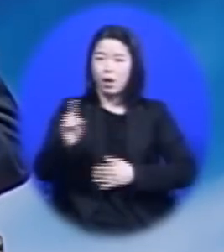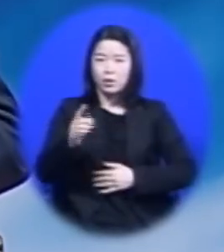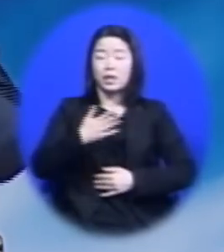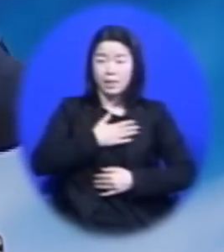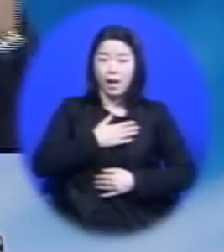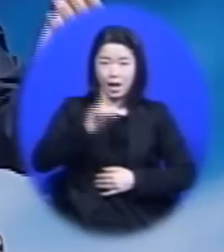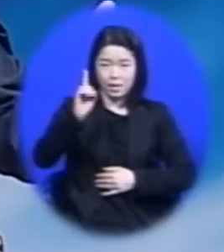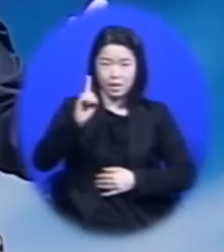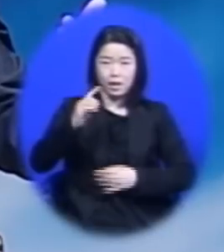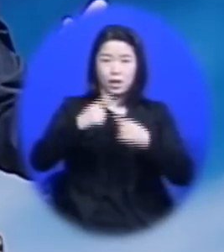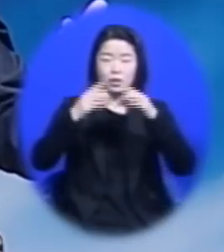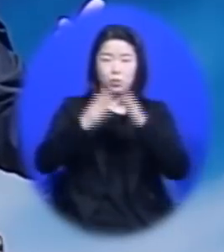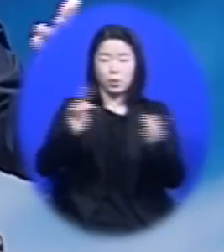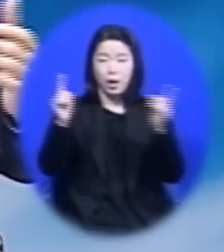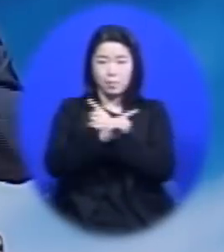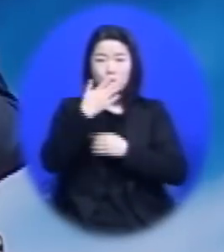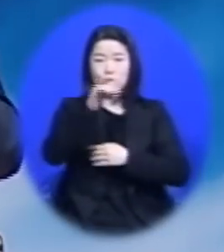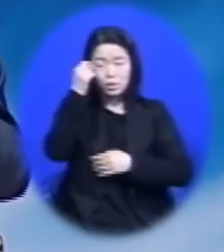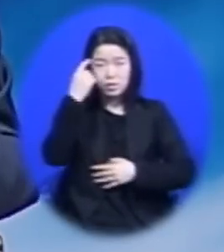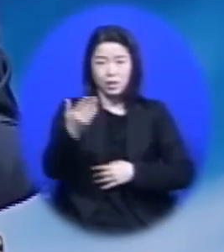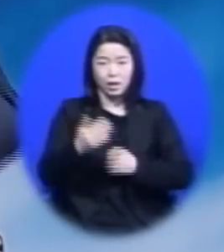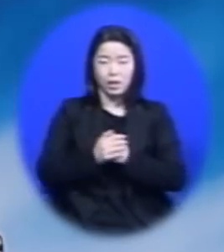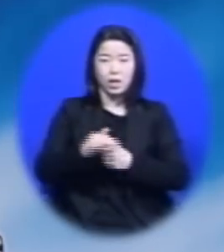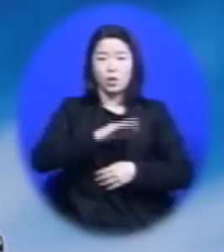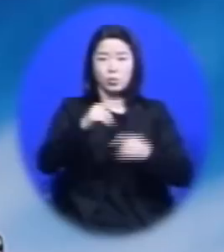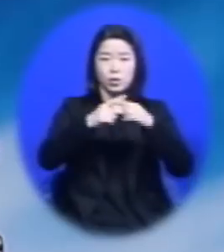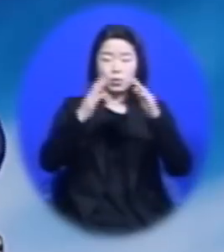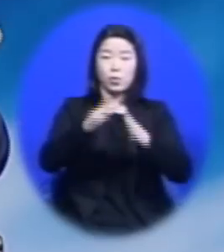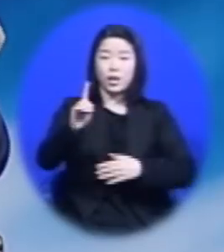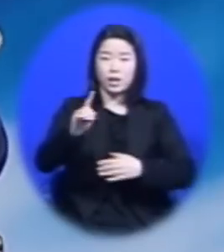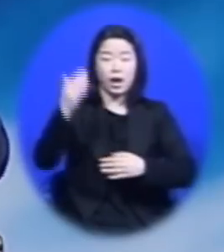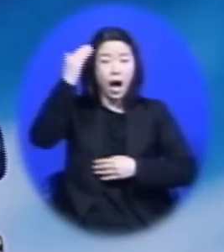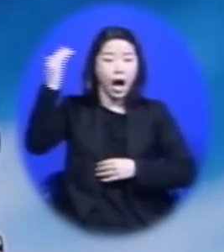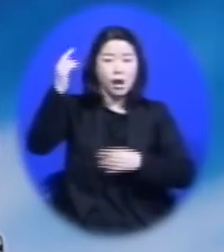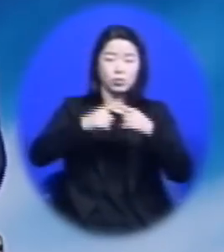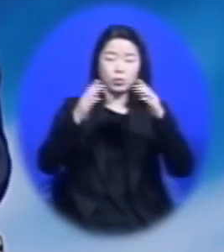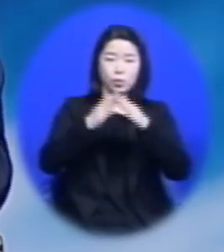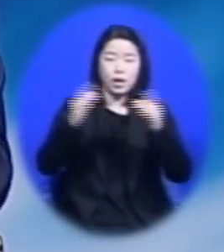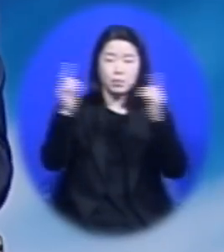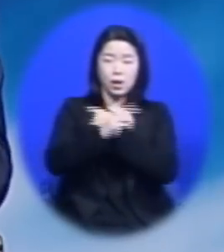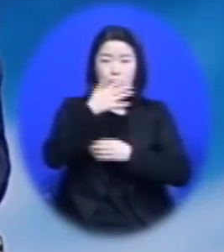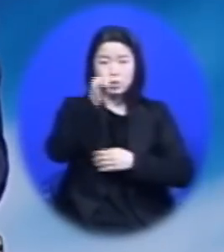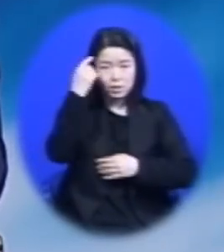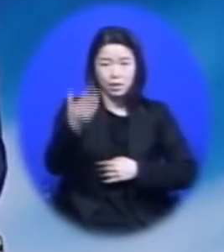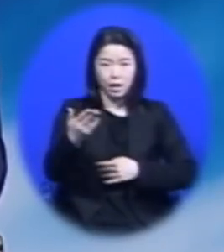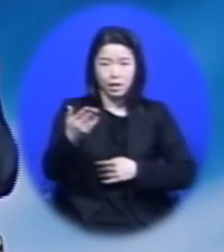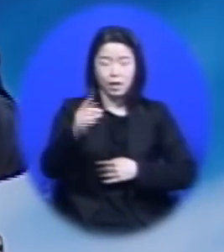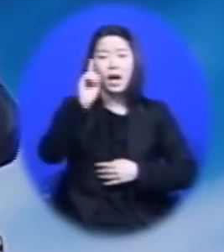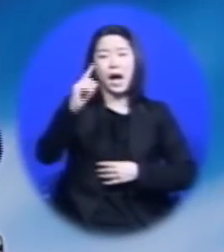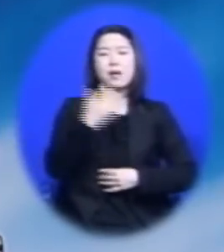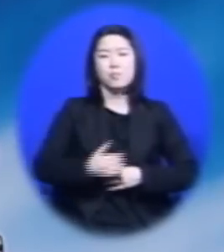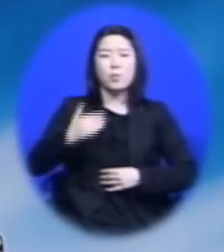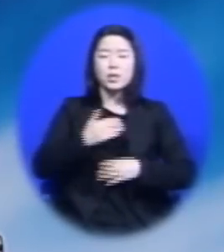하나가 교회를 바꿀 수 있을까 우리 교회 하나가 한국 교회를 바꿀 수 있을까 한 몸이기 때문에 가능해요